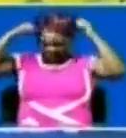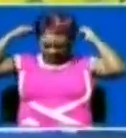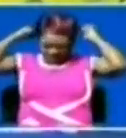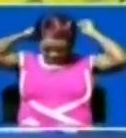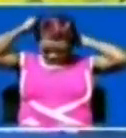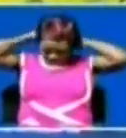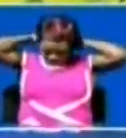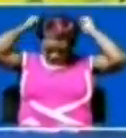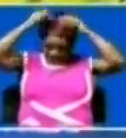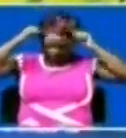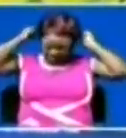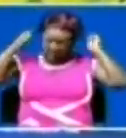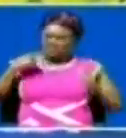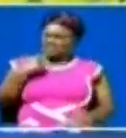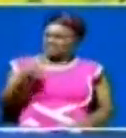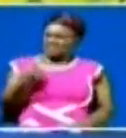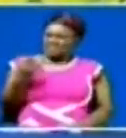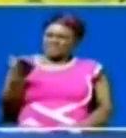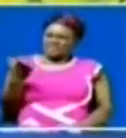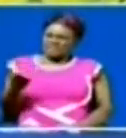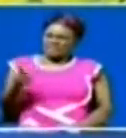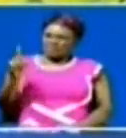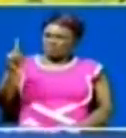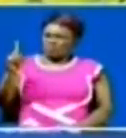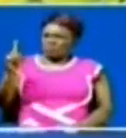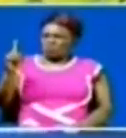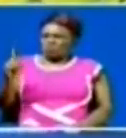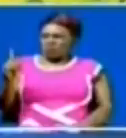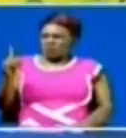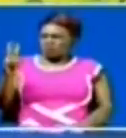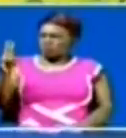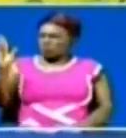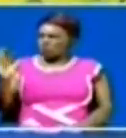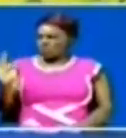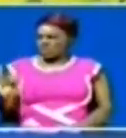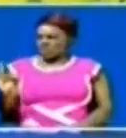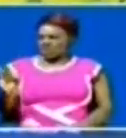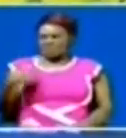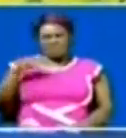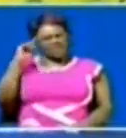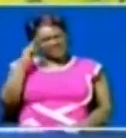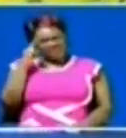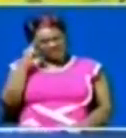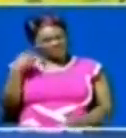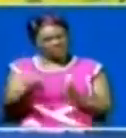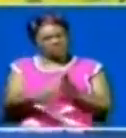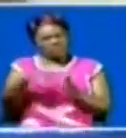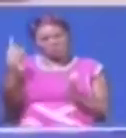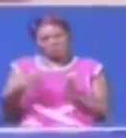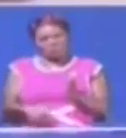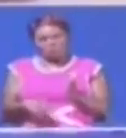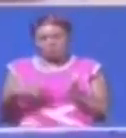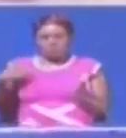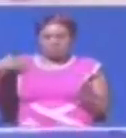vitambaa. Nikasema kumbe ile one third bado pita. Nilikuwa nikifikiria imeshapita. Lakini